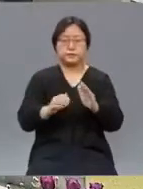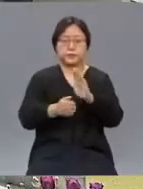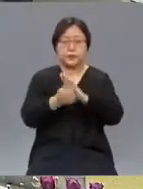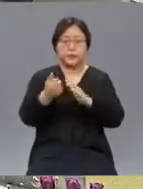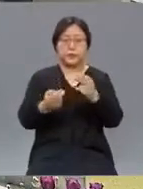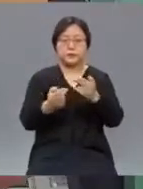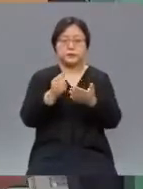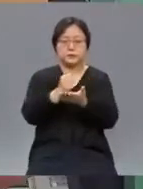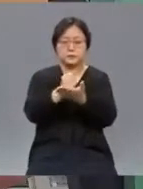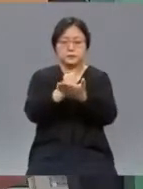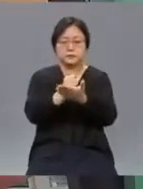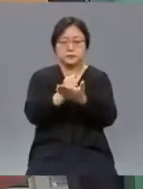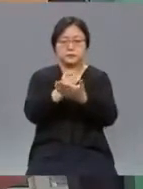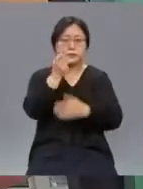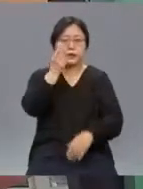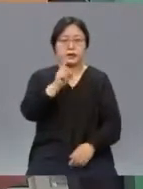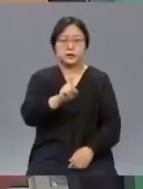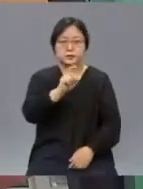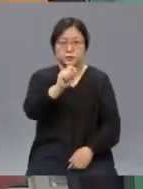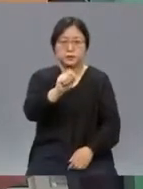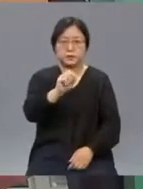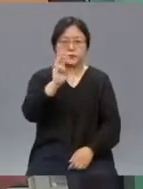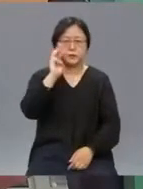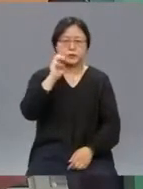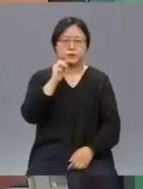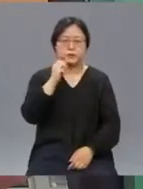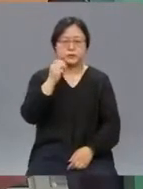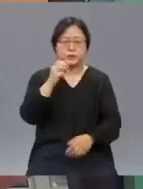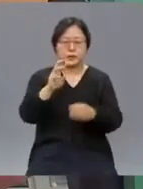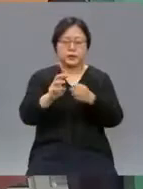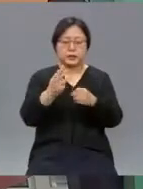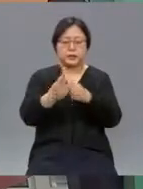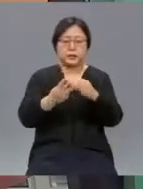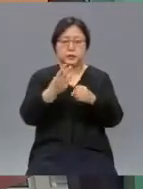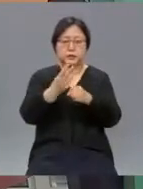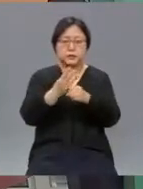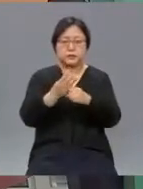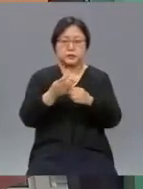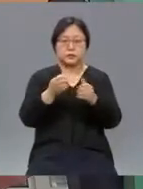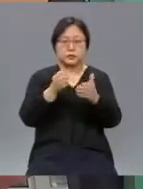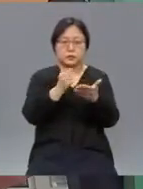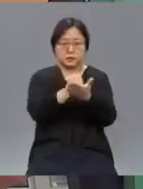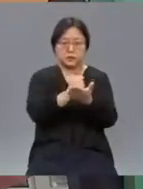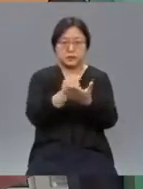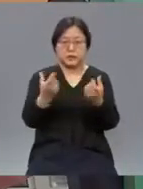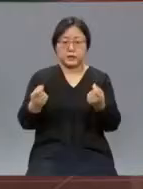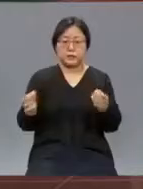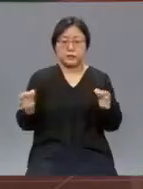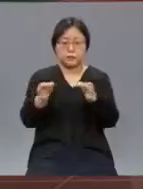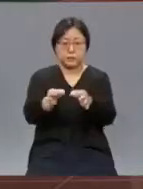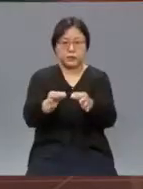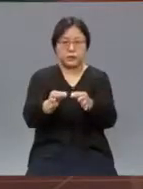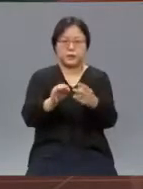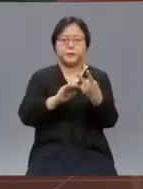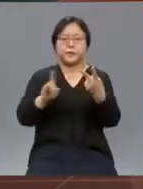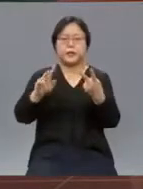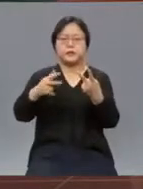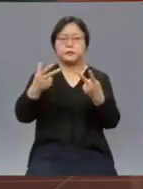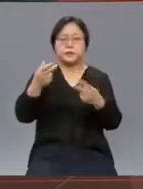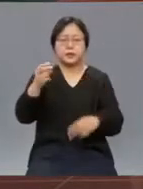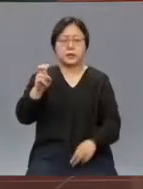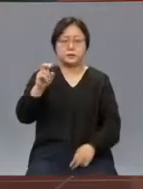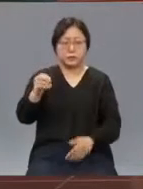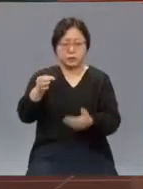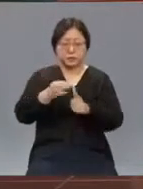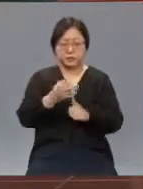희망통장에 가입한 뒤 매달 10만 원씩 36개월간 적립하면 순천시가 같은 금액을 지원해 원금의 배인 720만 원을